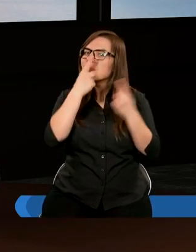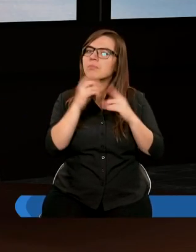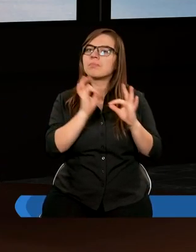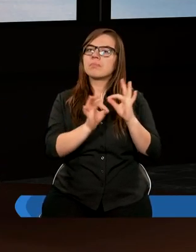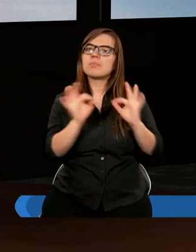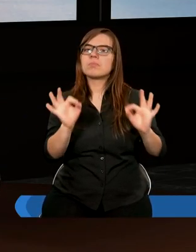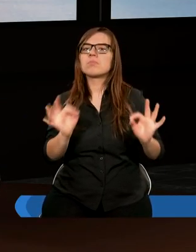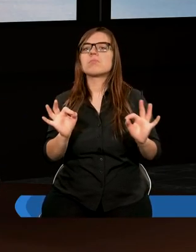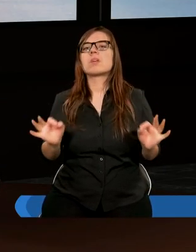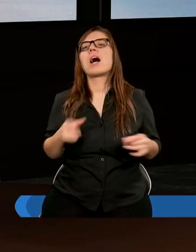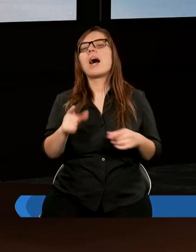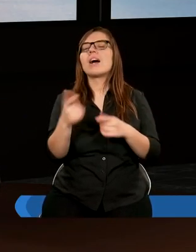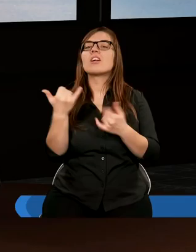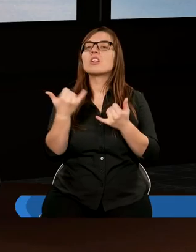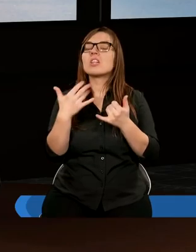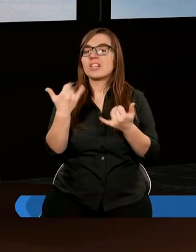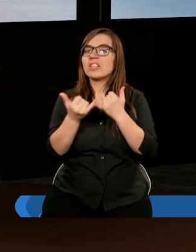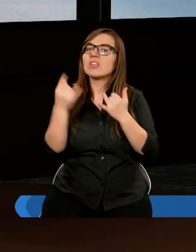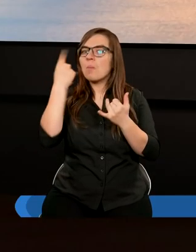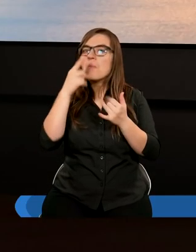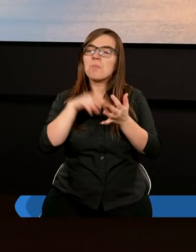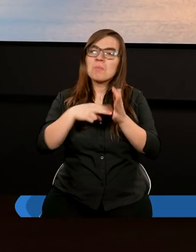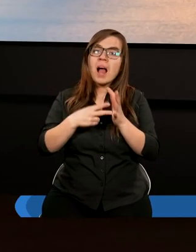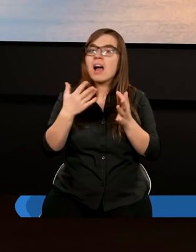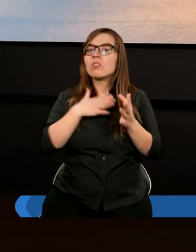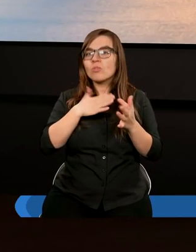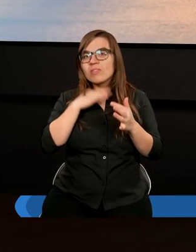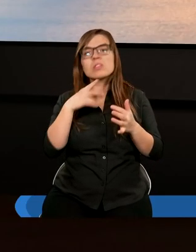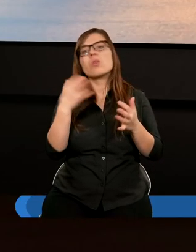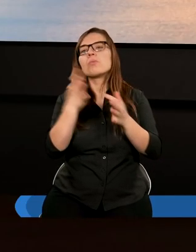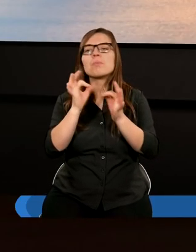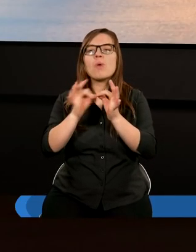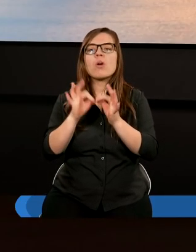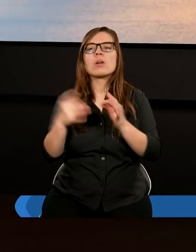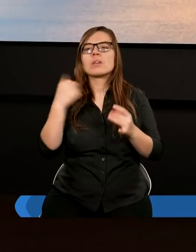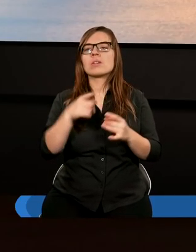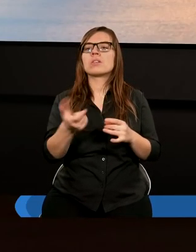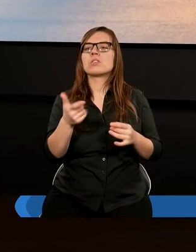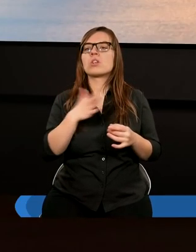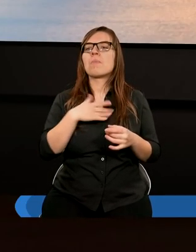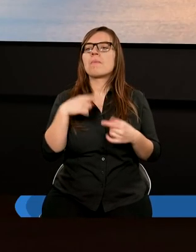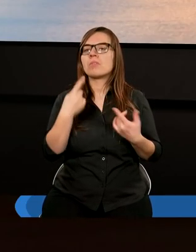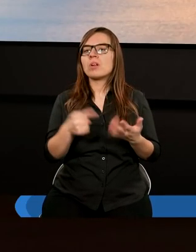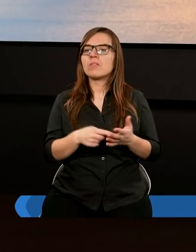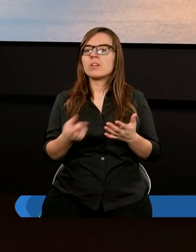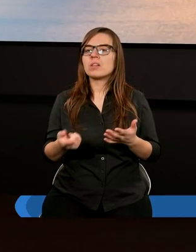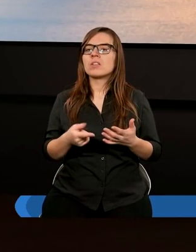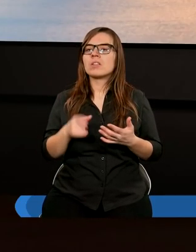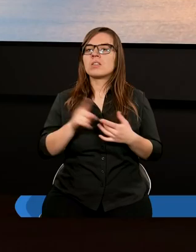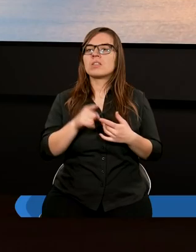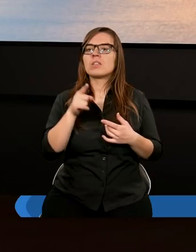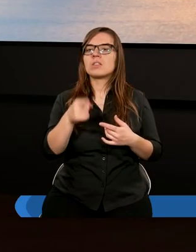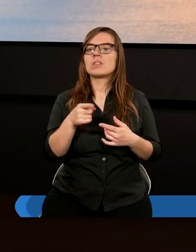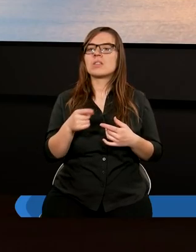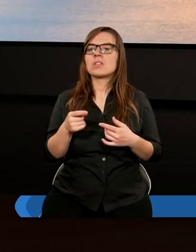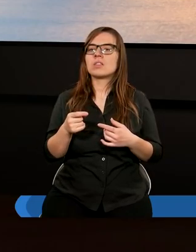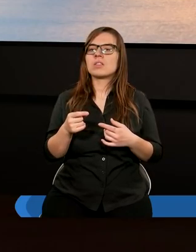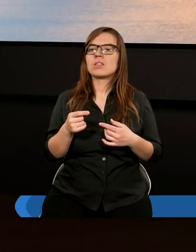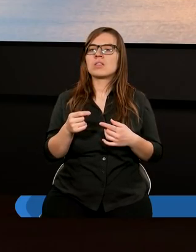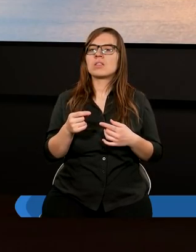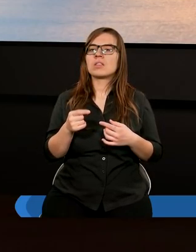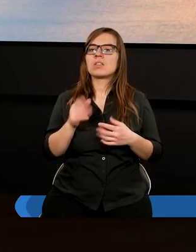żeby to wiedzieć, to wystarczy policzyć. Są na to metody. Są na to metody. Ewa, teraz może ty jeszcze przeczytaj słowa